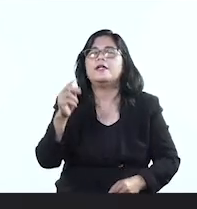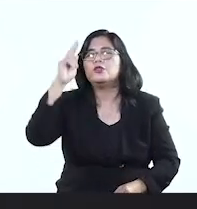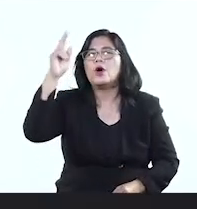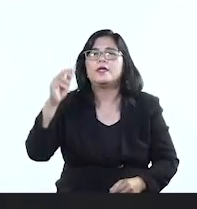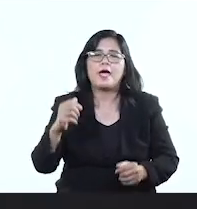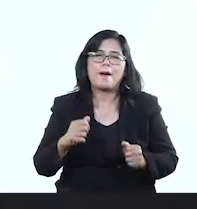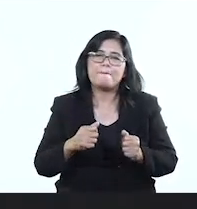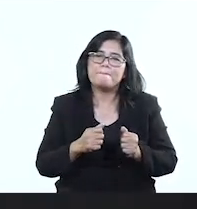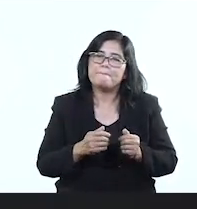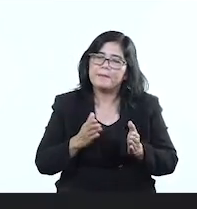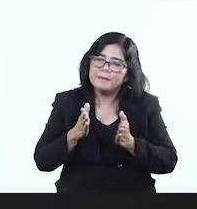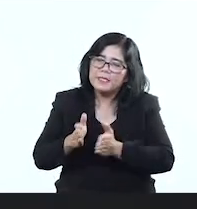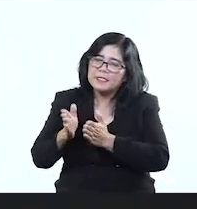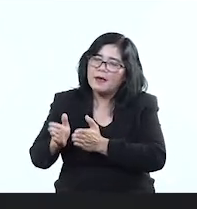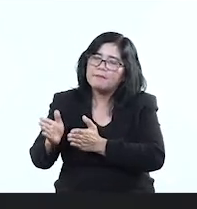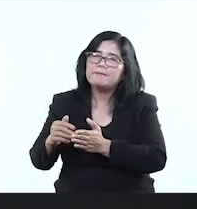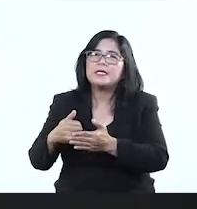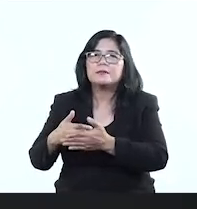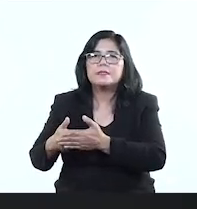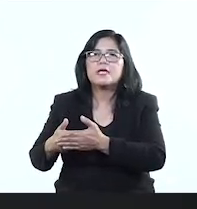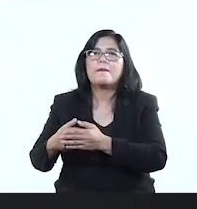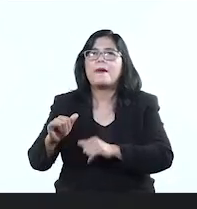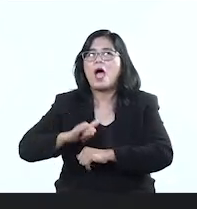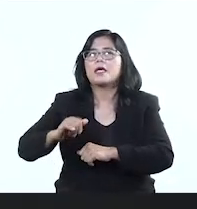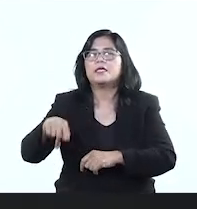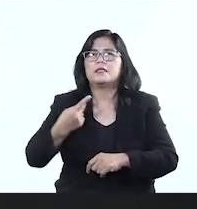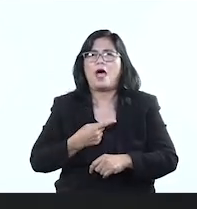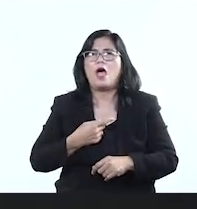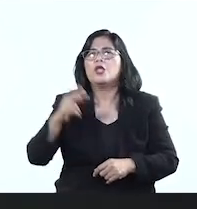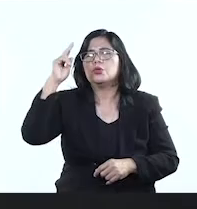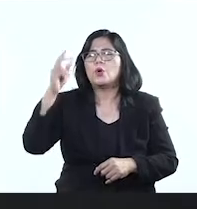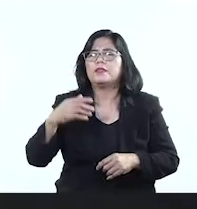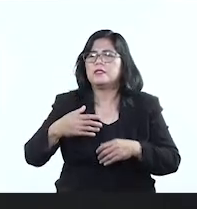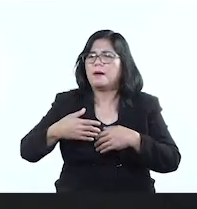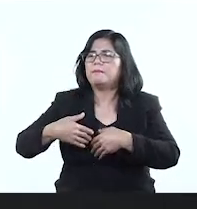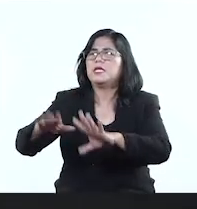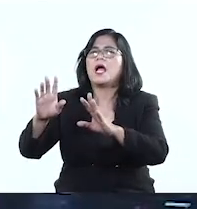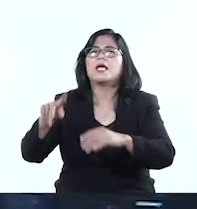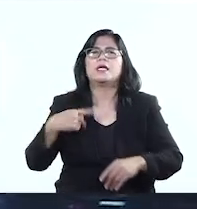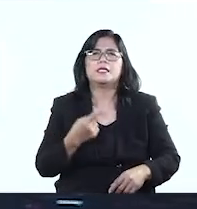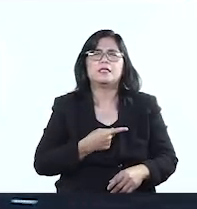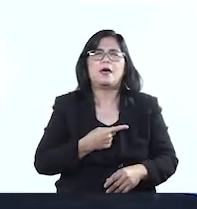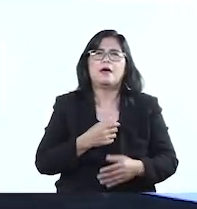kita ada Tuhan yang berjanji aku tidak pernah meninggalkan dan membiarkan kamu